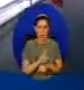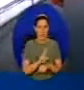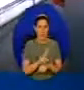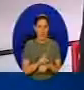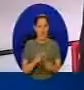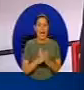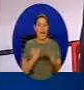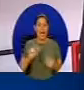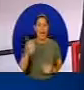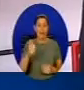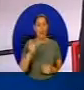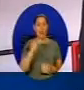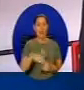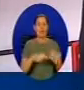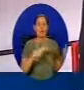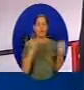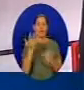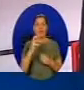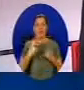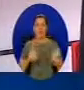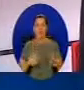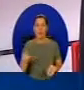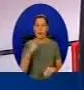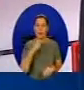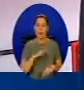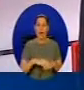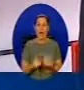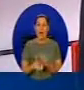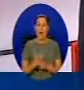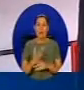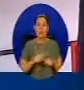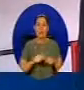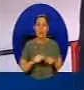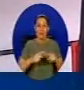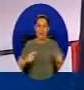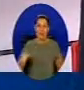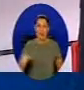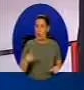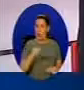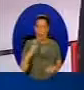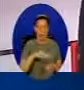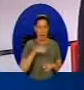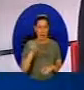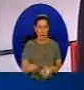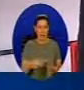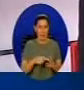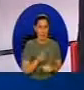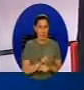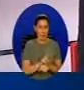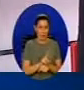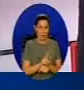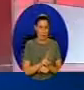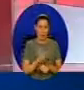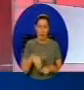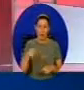יצא ב-1859, בו הוא מדבר על מוצא המינים, לא מזכיר את האדם. מזהירות. למרות שהוא חושב שזה אותו דבר.